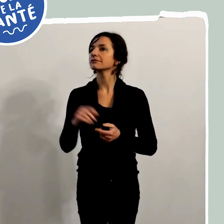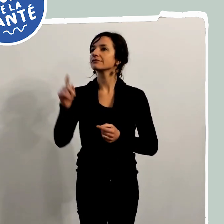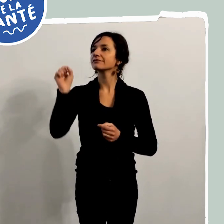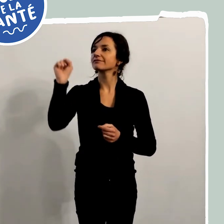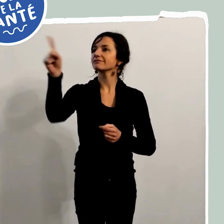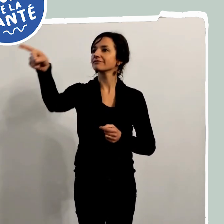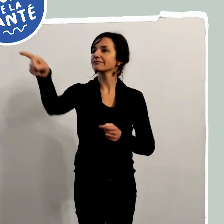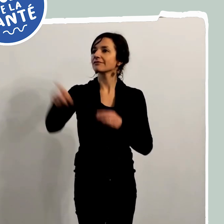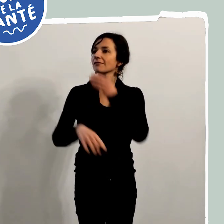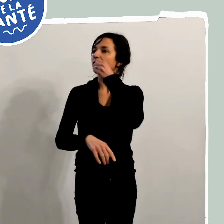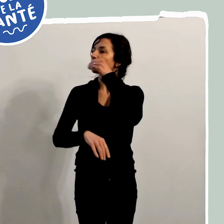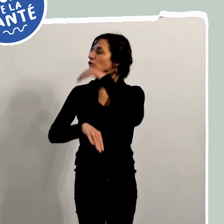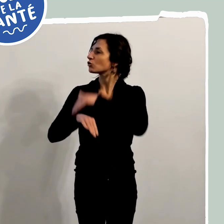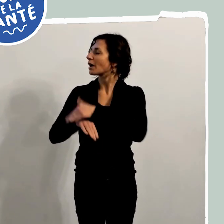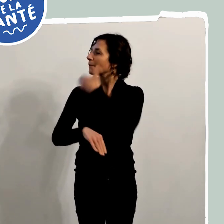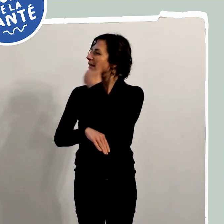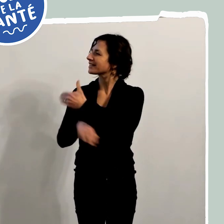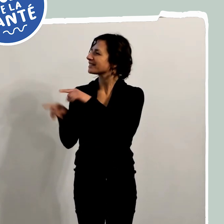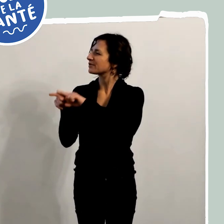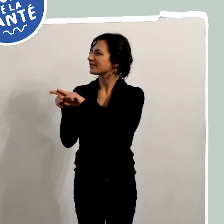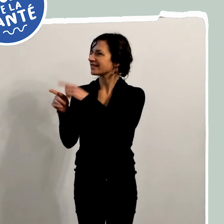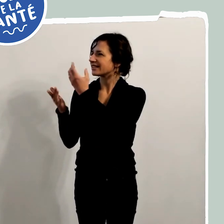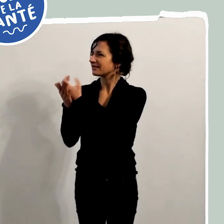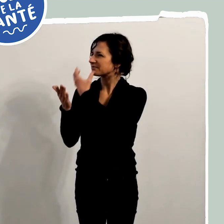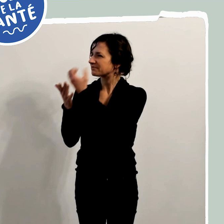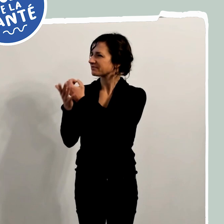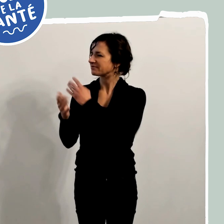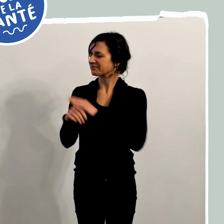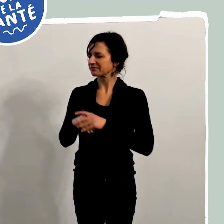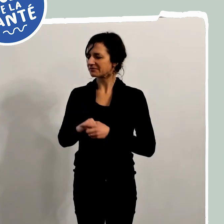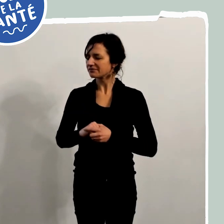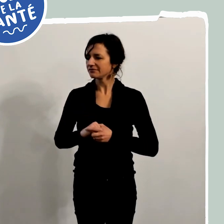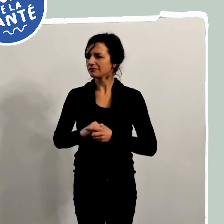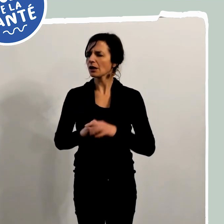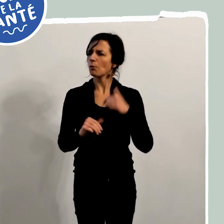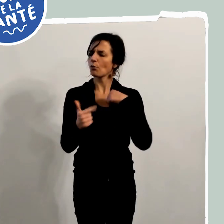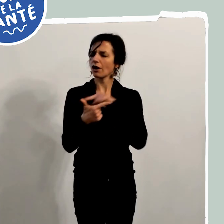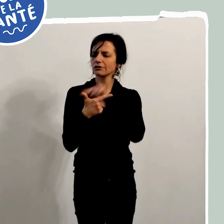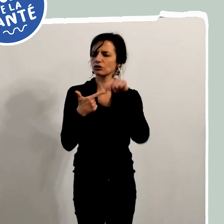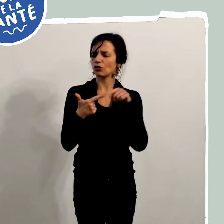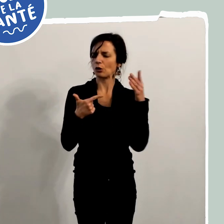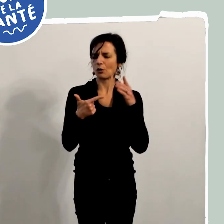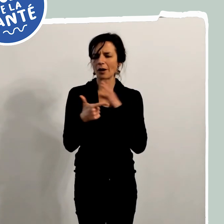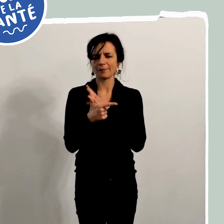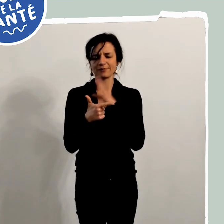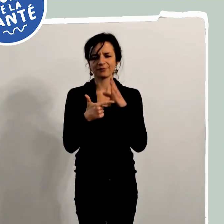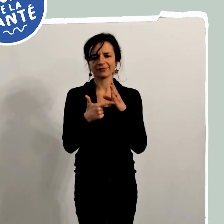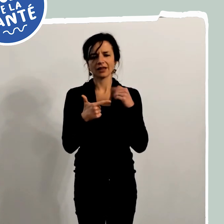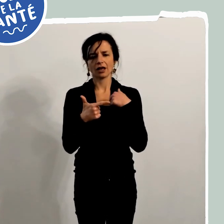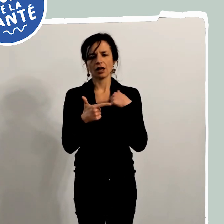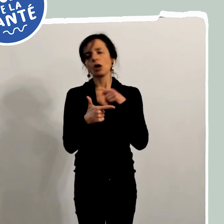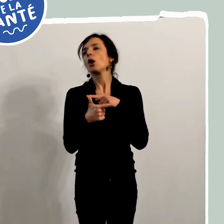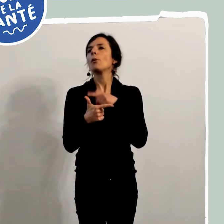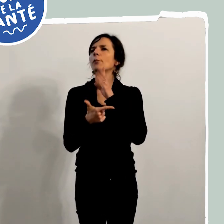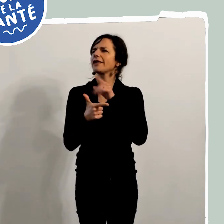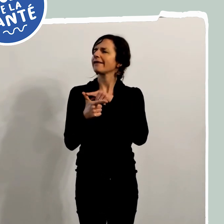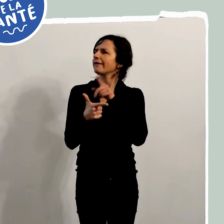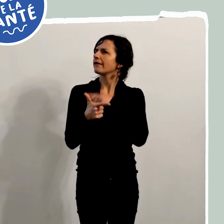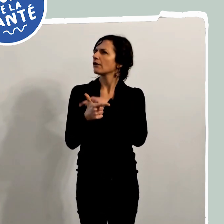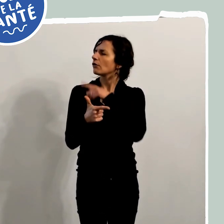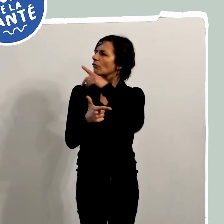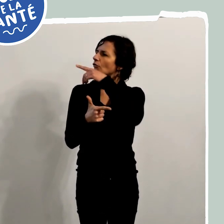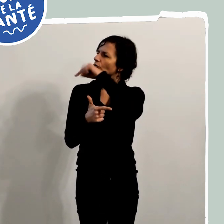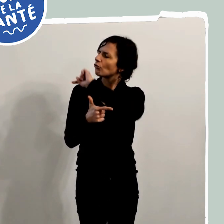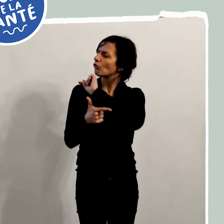Bonsoir et merci aussi pour votre conférence. Moi, j'aurais 2 remarques à faire. Vous devez être au courant